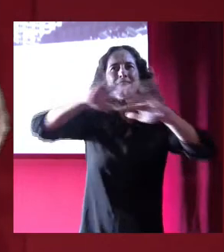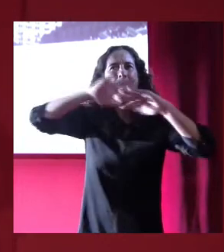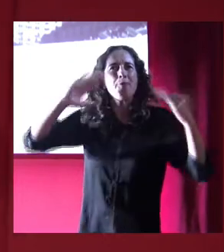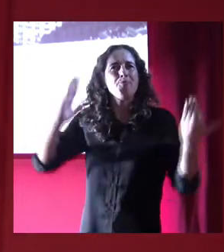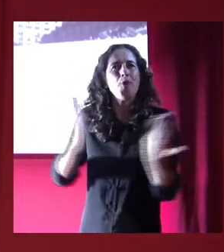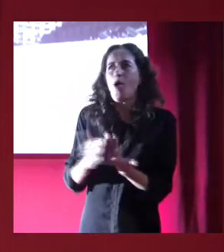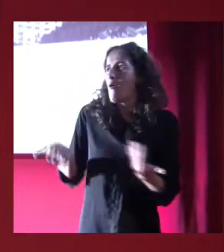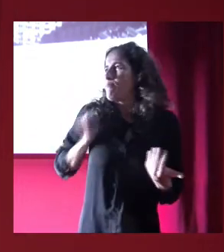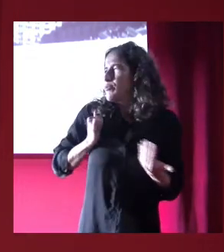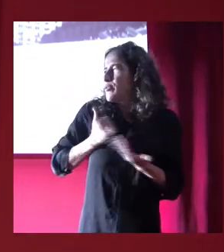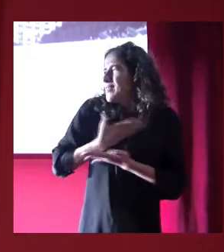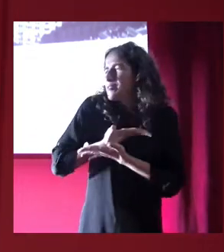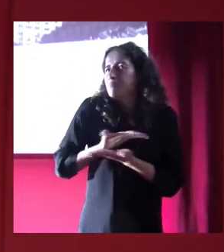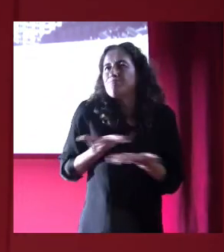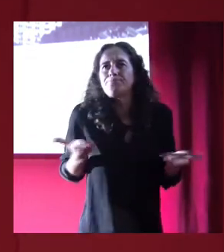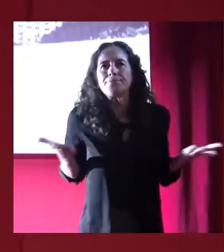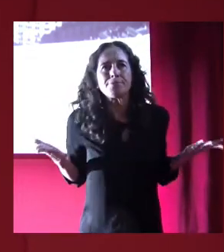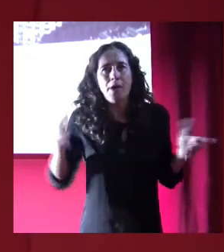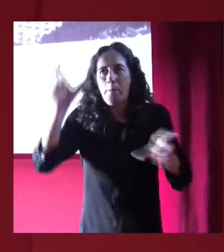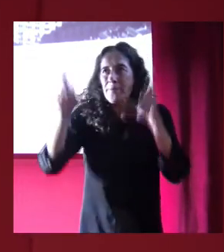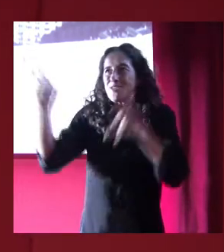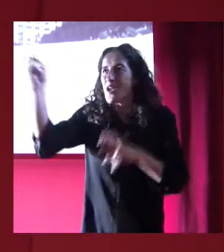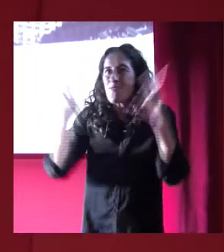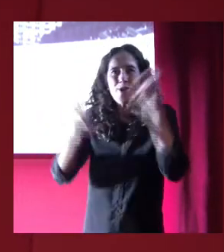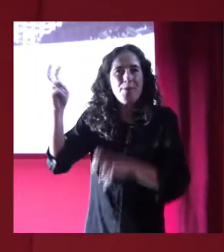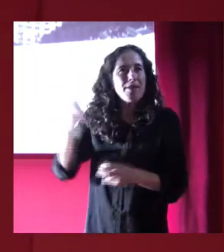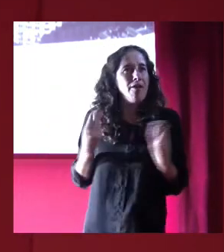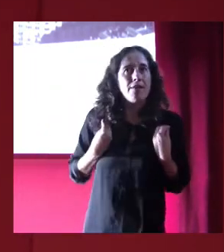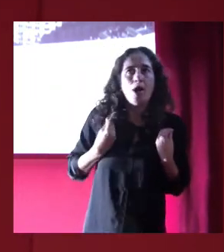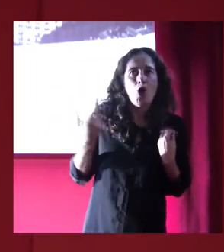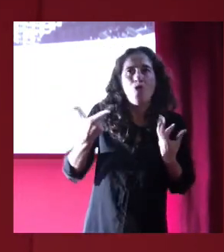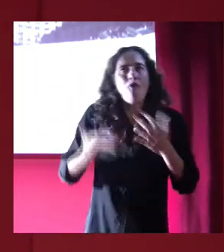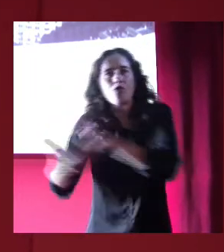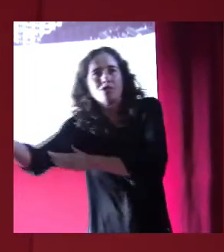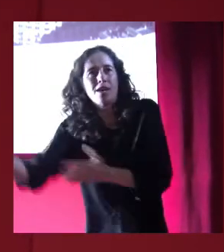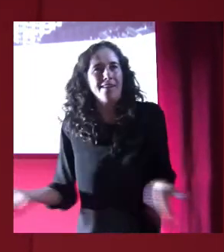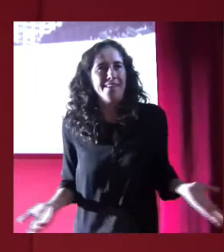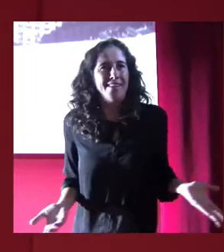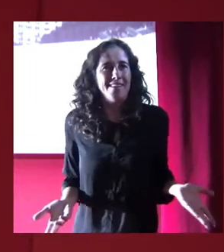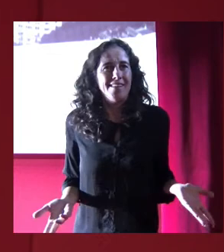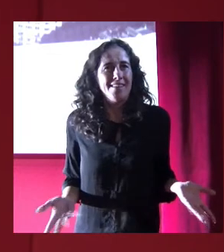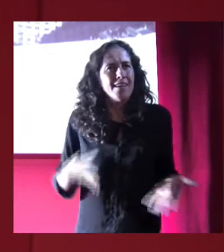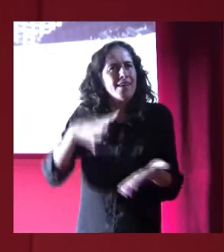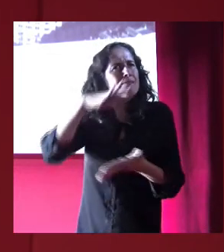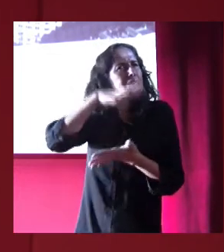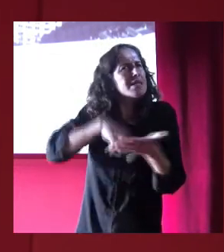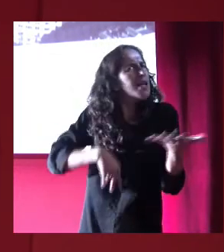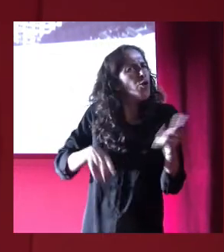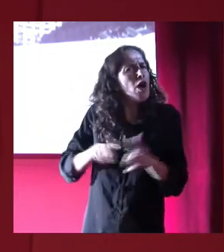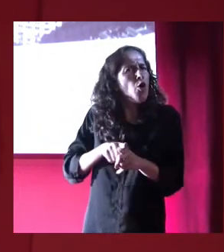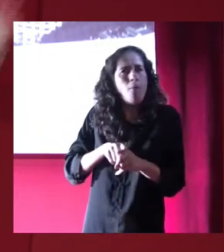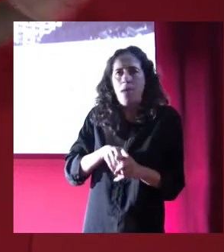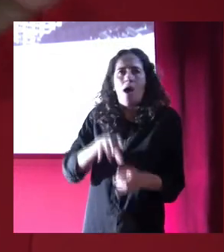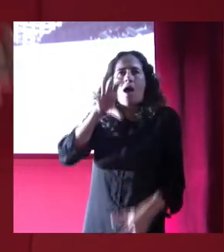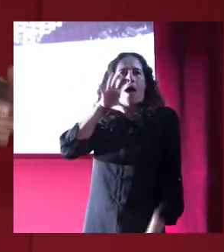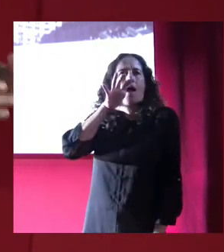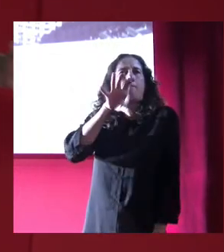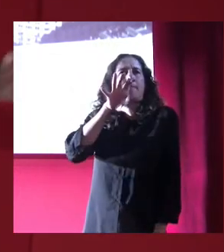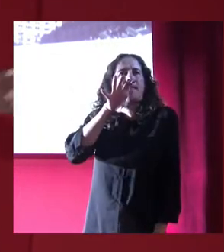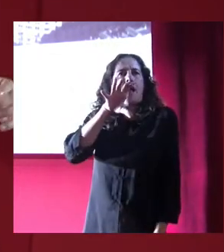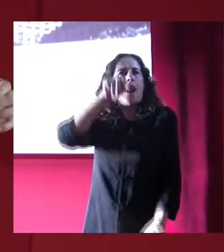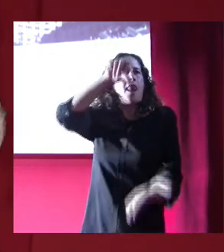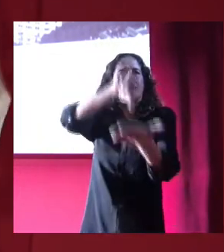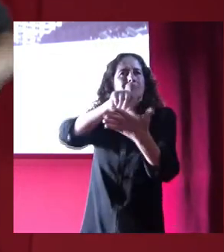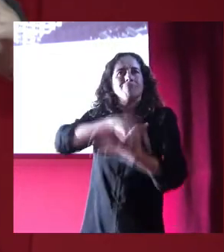està plena d'oportunitats, la Barcelona on la gent hi vol anar a viure i no fugir-ne. Barcelona ha de ser una capital global. Barcelona és